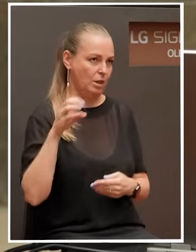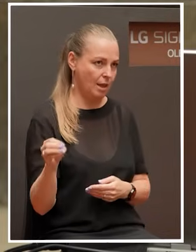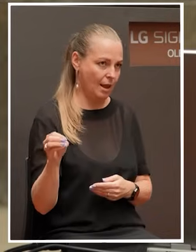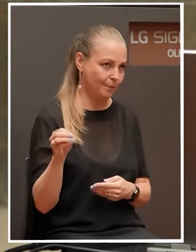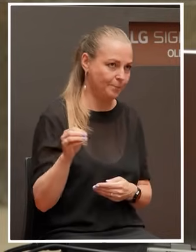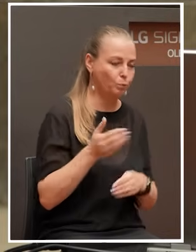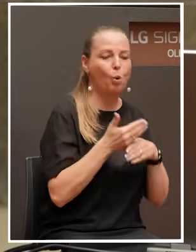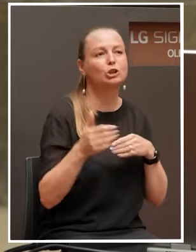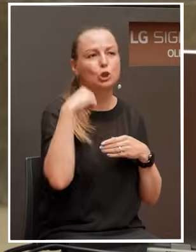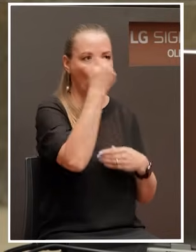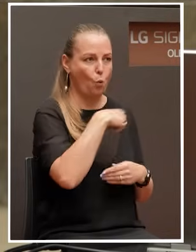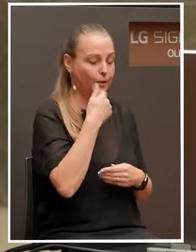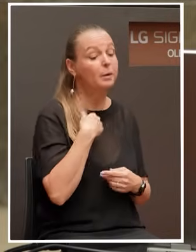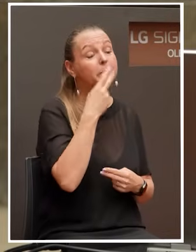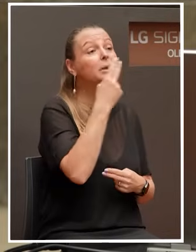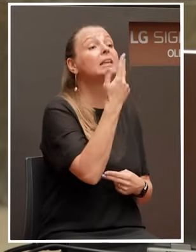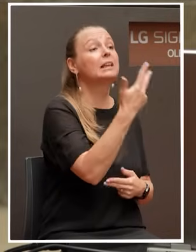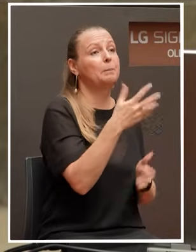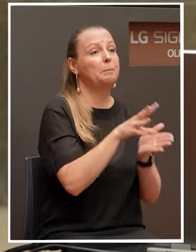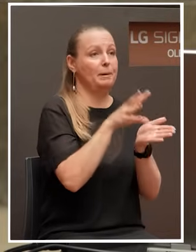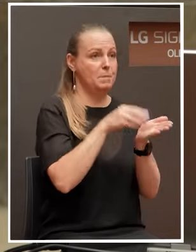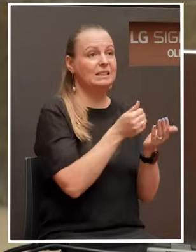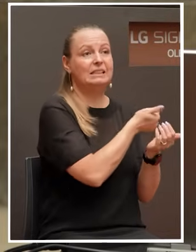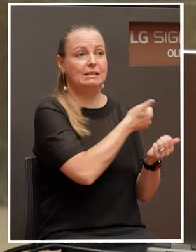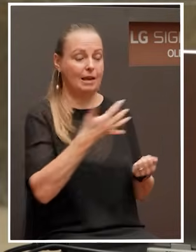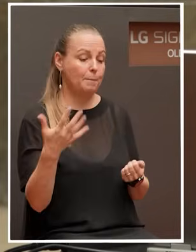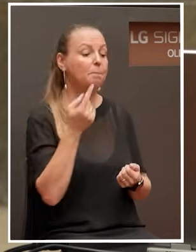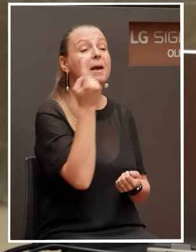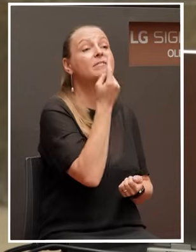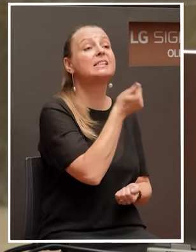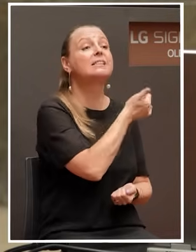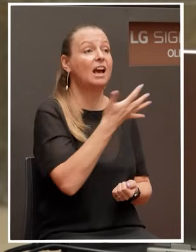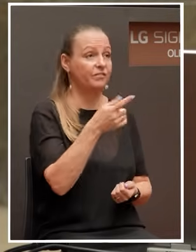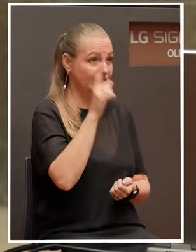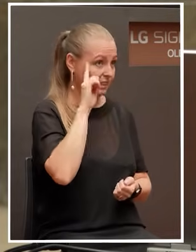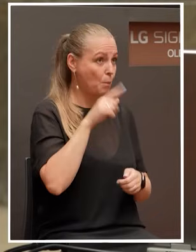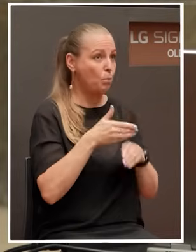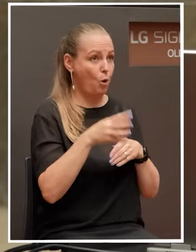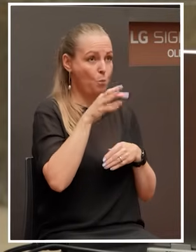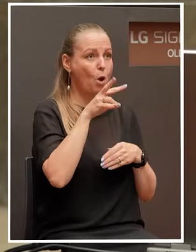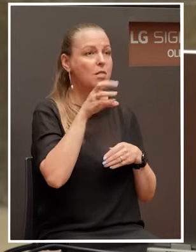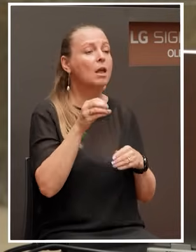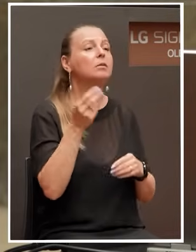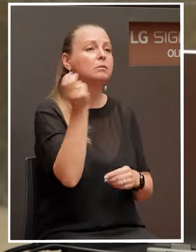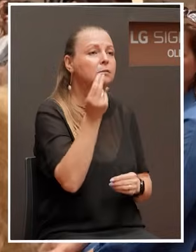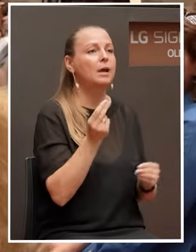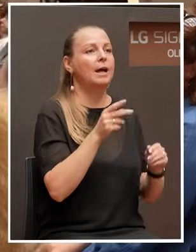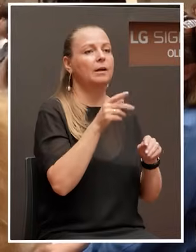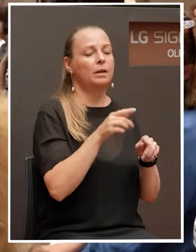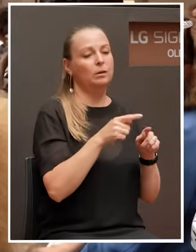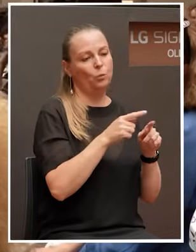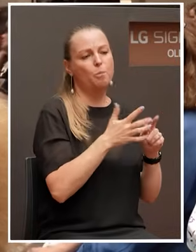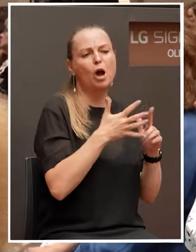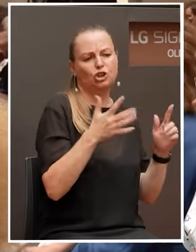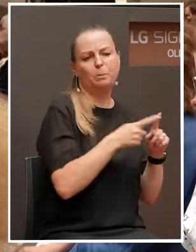Вот попробуем с вами посмотреть три примера его серий, первых серий. Все знают, что поздний Моне работает длинными такими